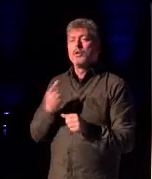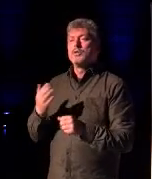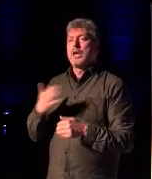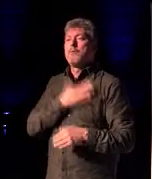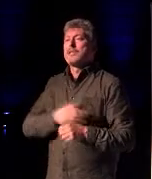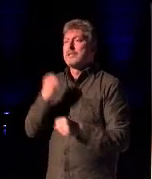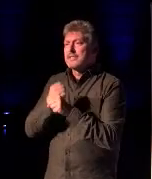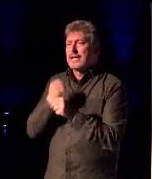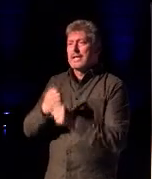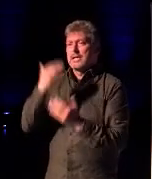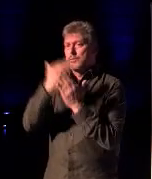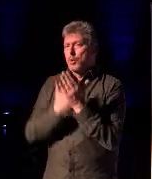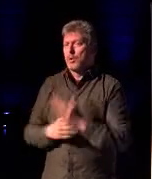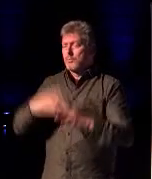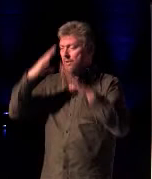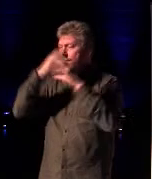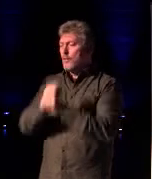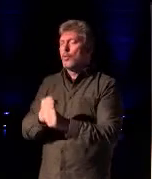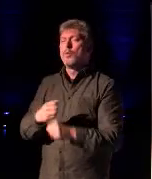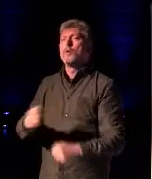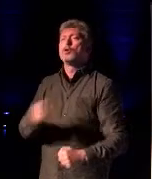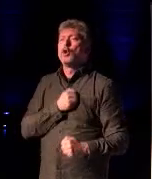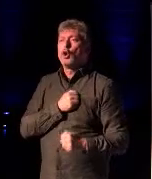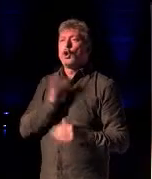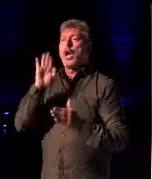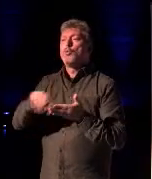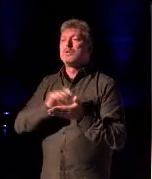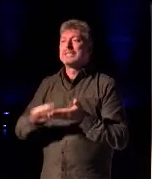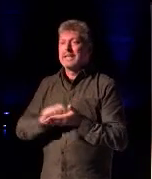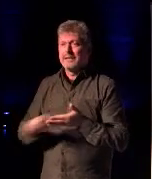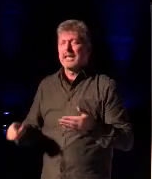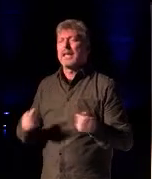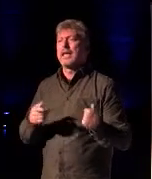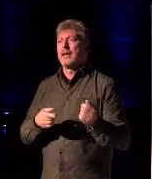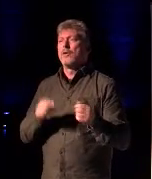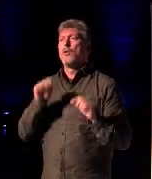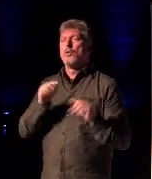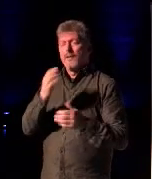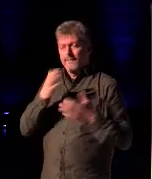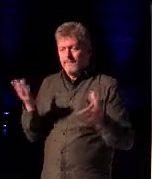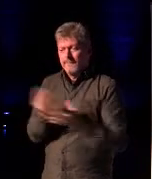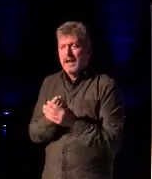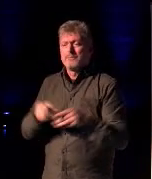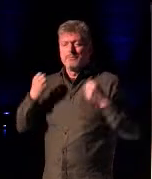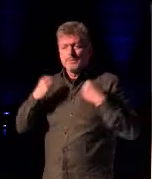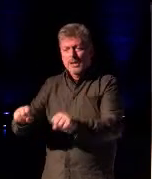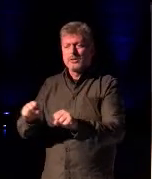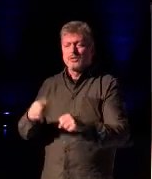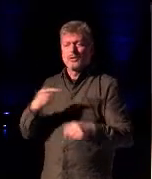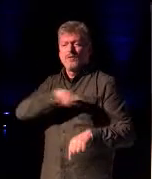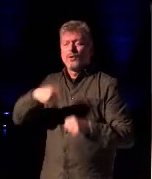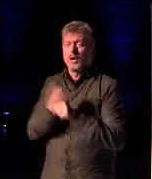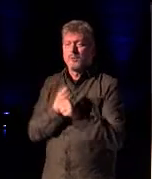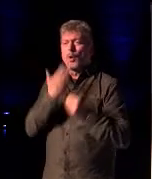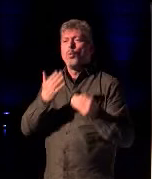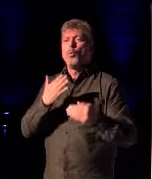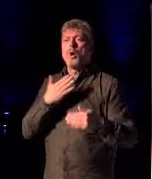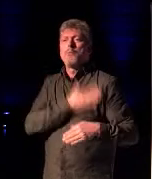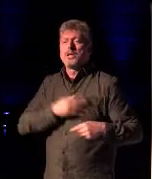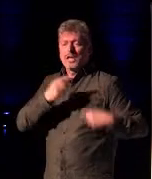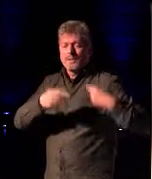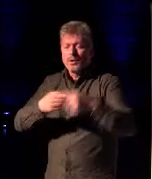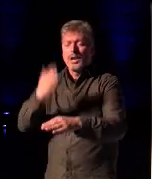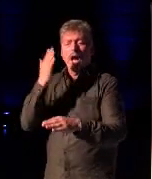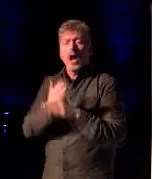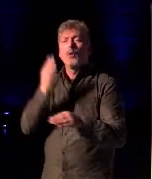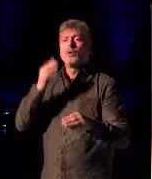pasientsikkerhetsprogrammet med et fokus på trygge utskrivninger, og felles for både den satsingen og vårt arbeid med god pasientforløp nettopp